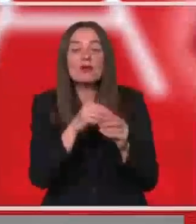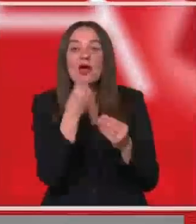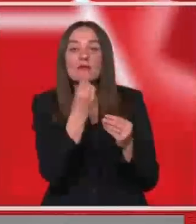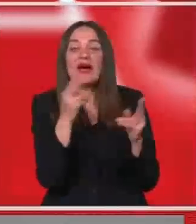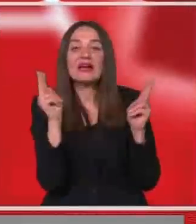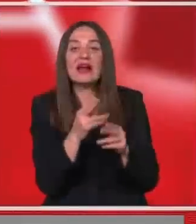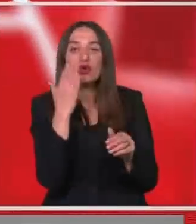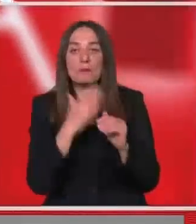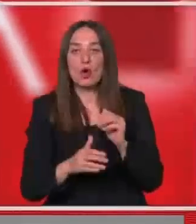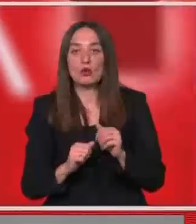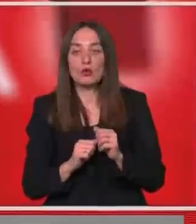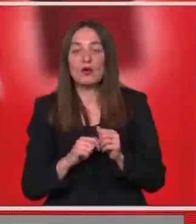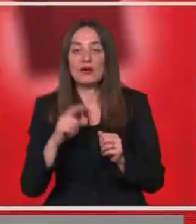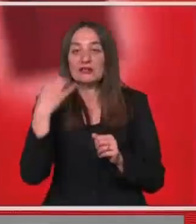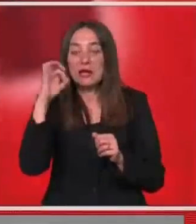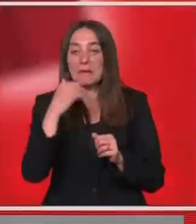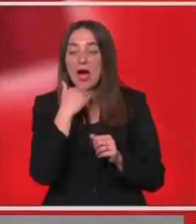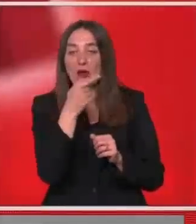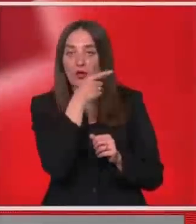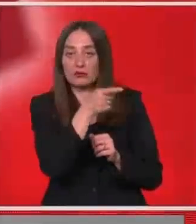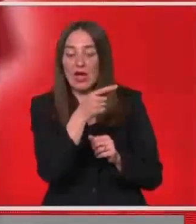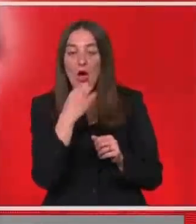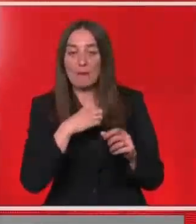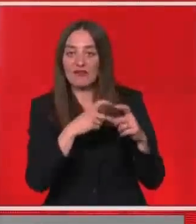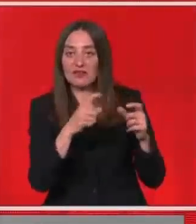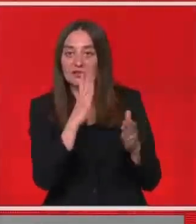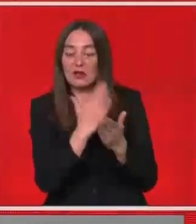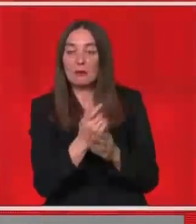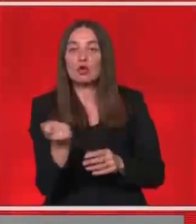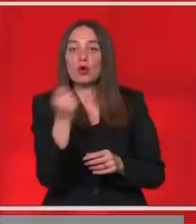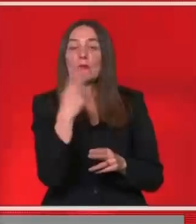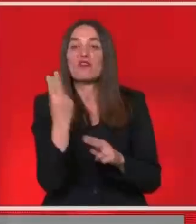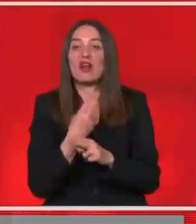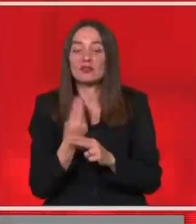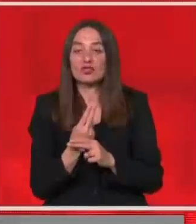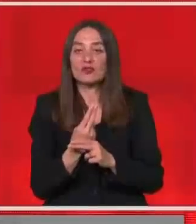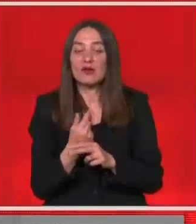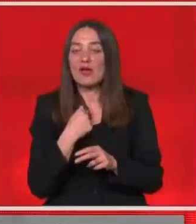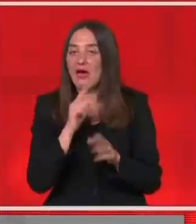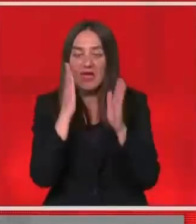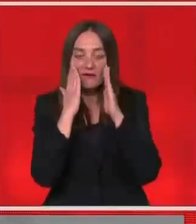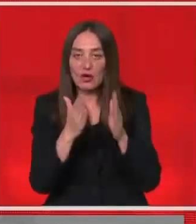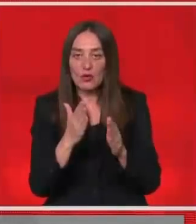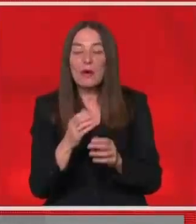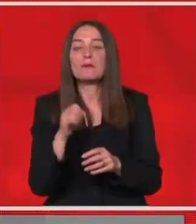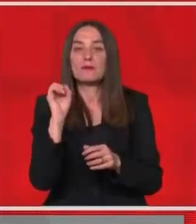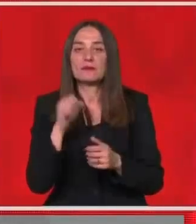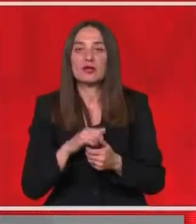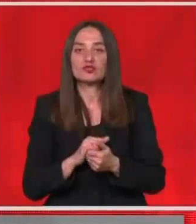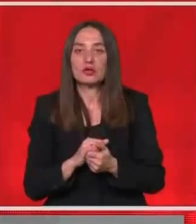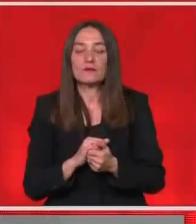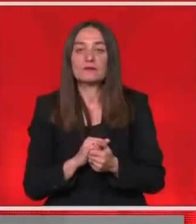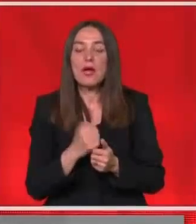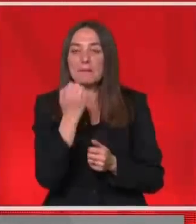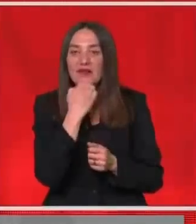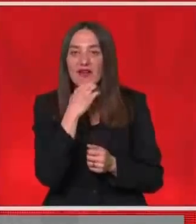kratkom roku. Sem ako te korporativne obveznice ne bude kupovala država, pošto ja ne verujem da će